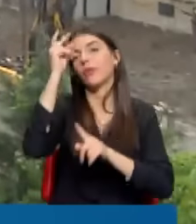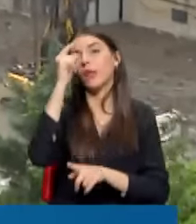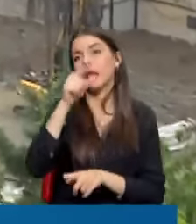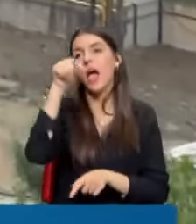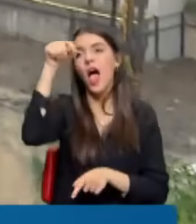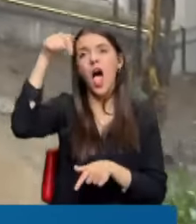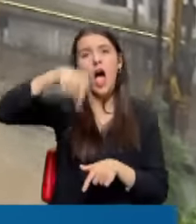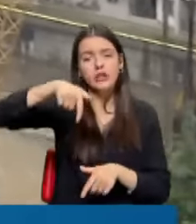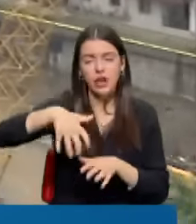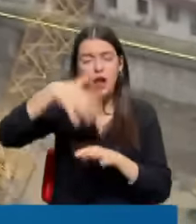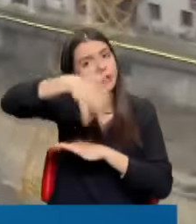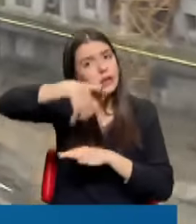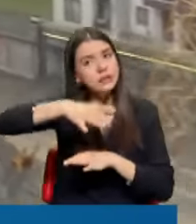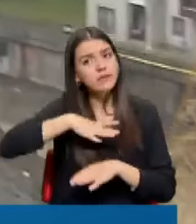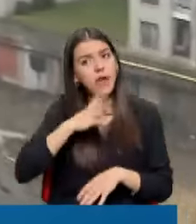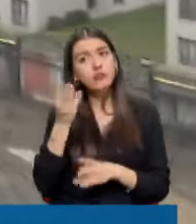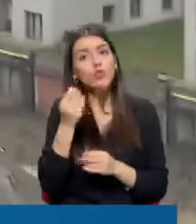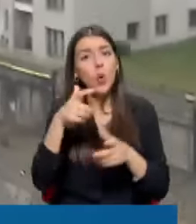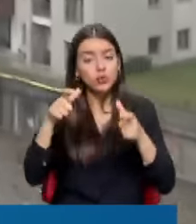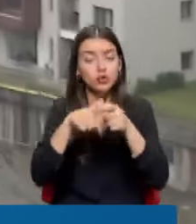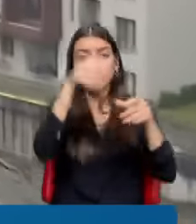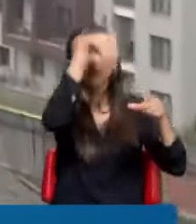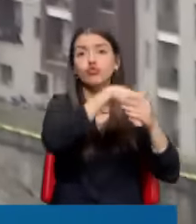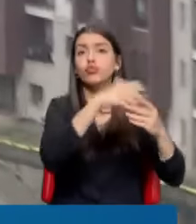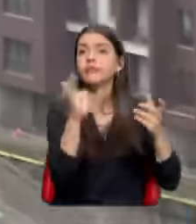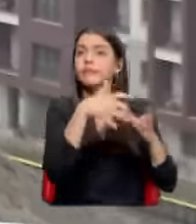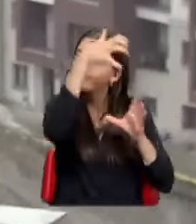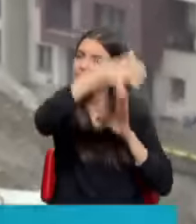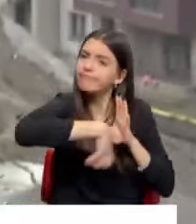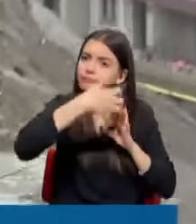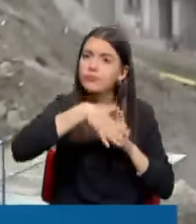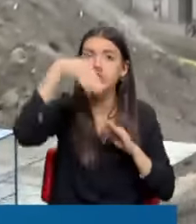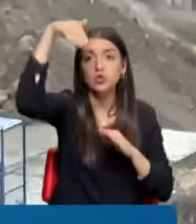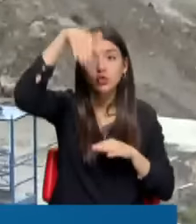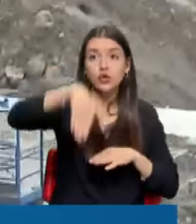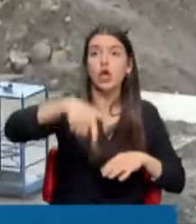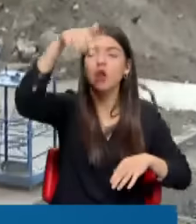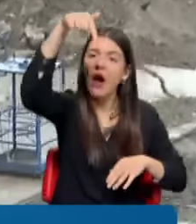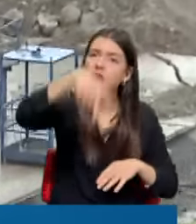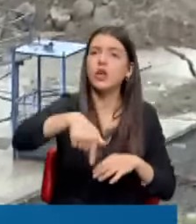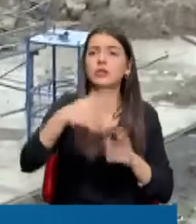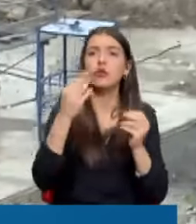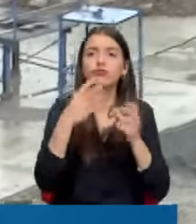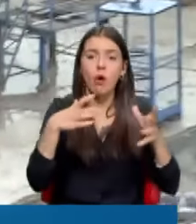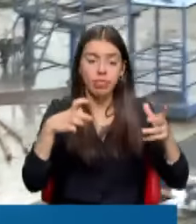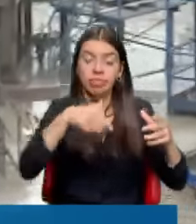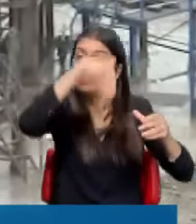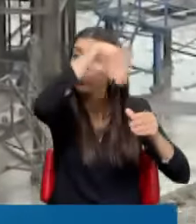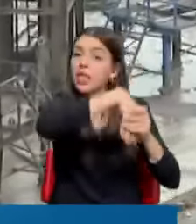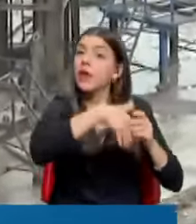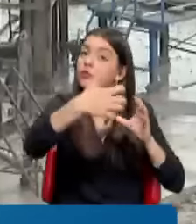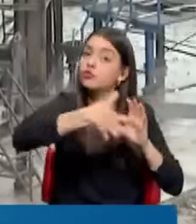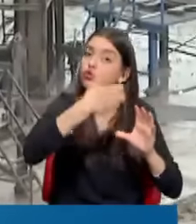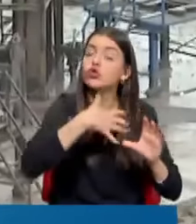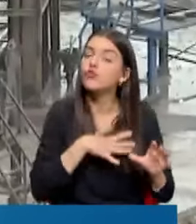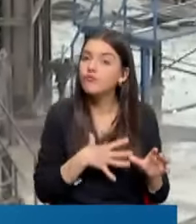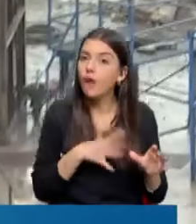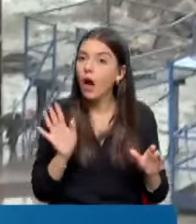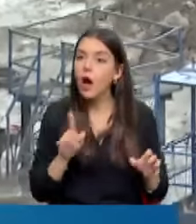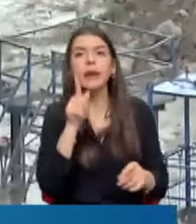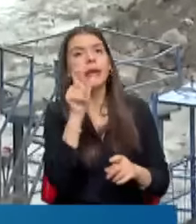oluştu. Burada çok derin bir çukur kazılmış. Yani yokuşun aşağısında, uçurumun hemen aşağısında çok derin bir çukur kazılmış